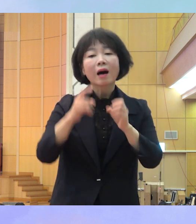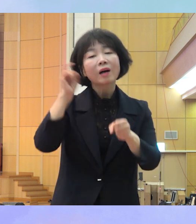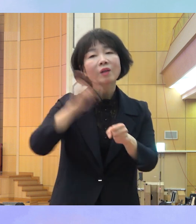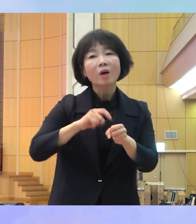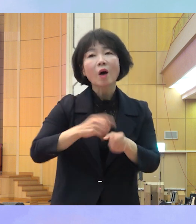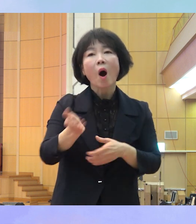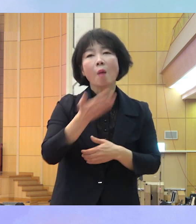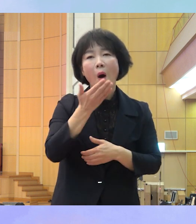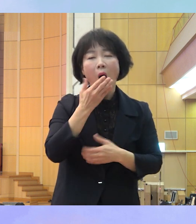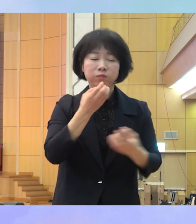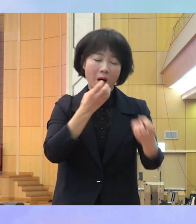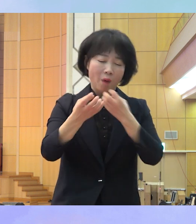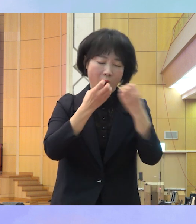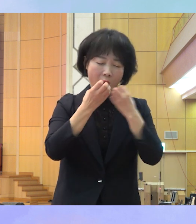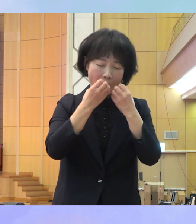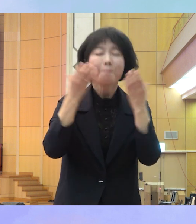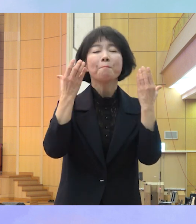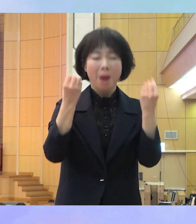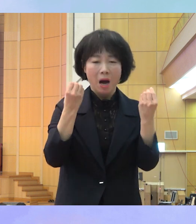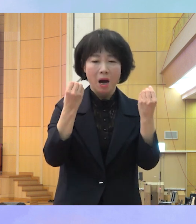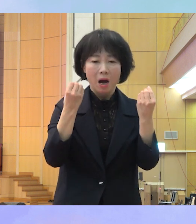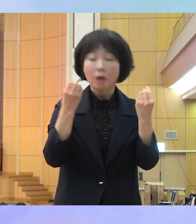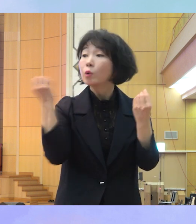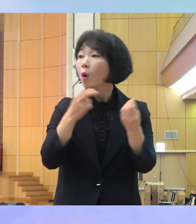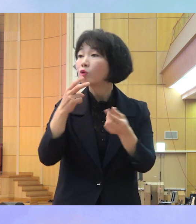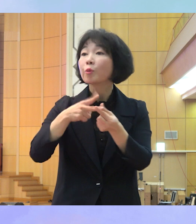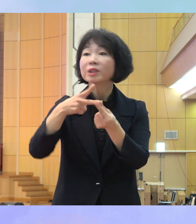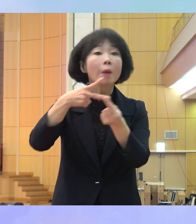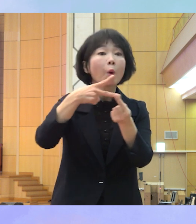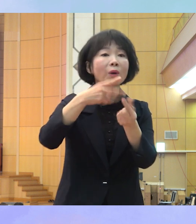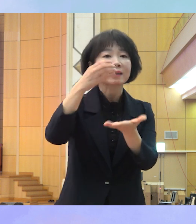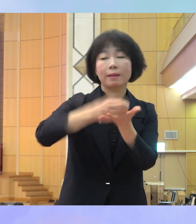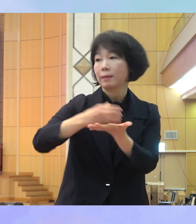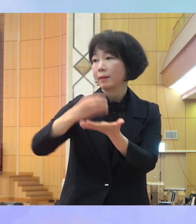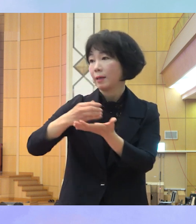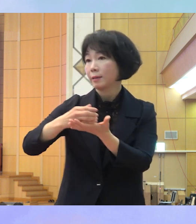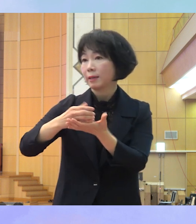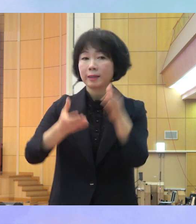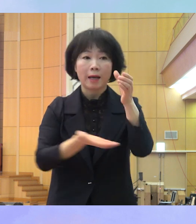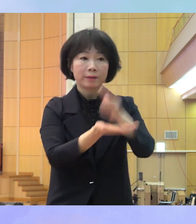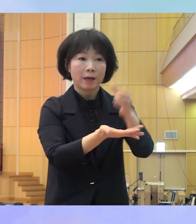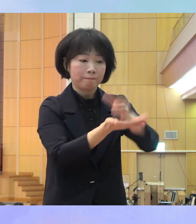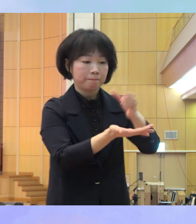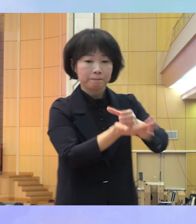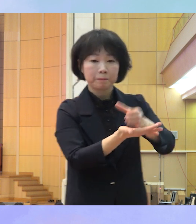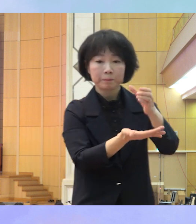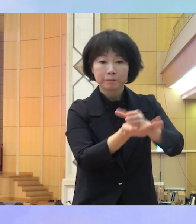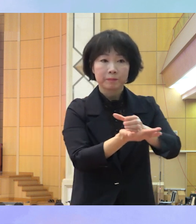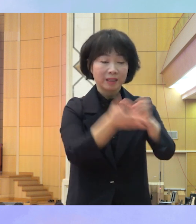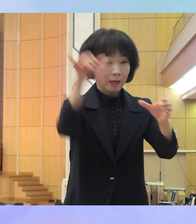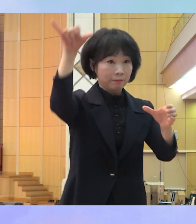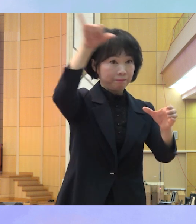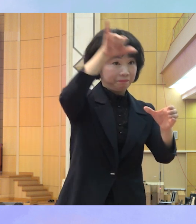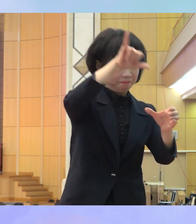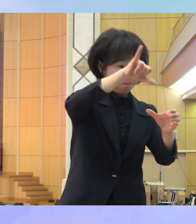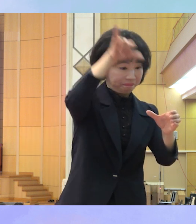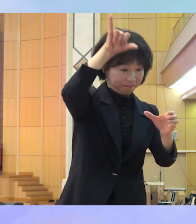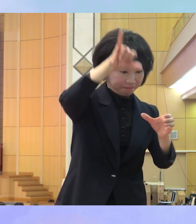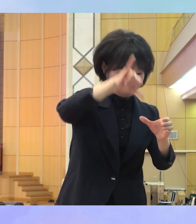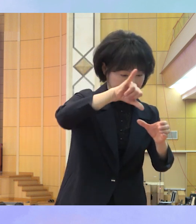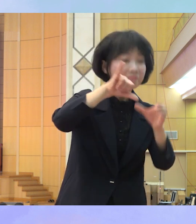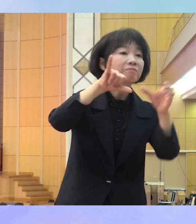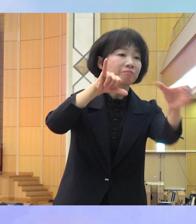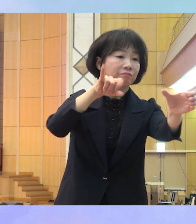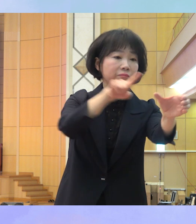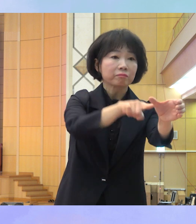이제 밥 먹은 다음에 이와 같이 잔을 가지시고, 뭘 가지시고? 잔을 가지시고 가라사대 이